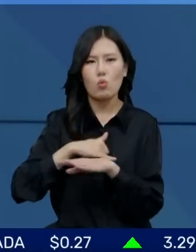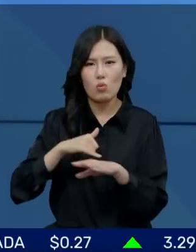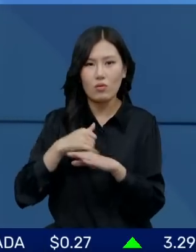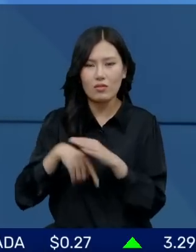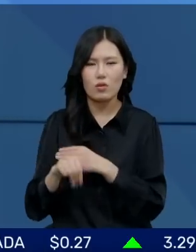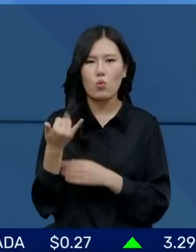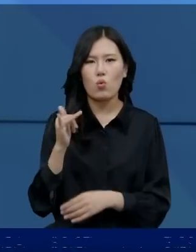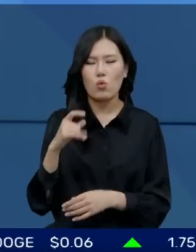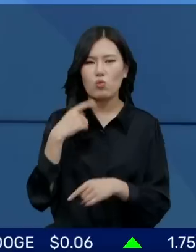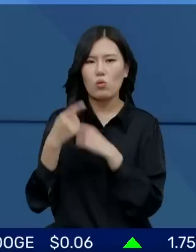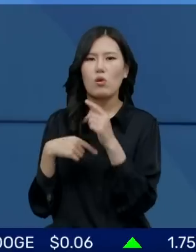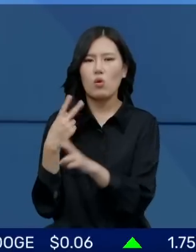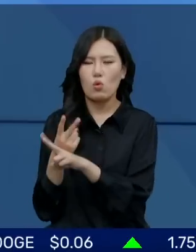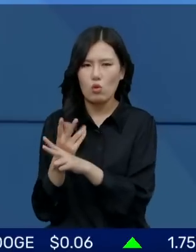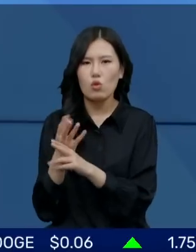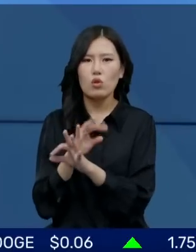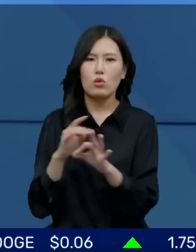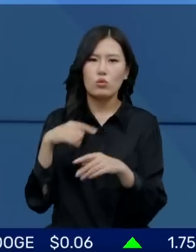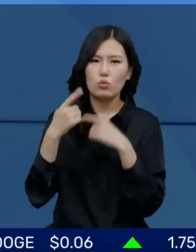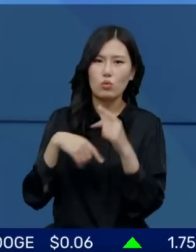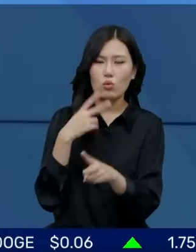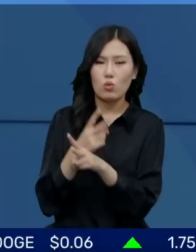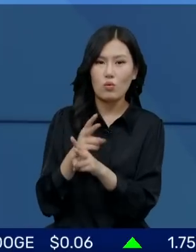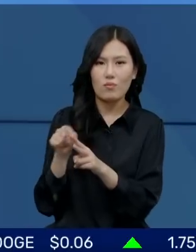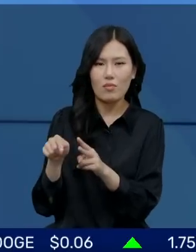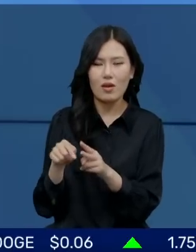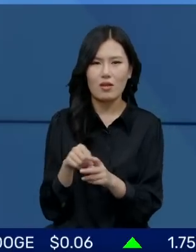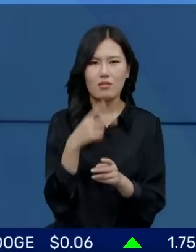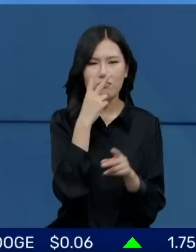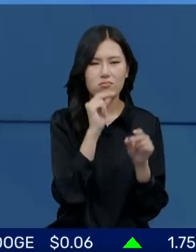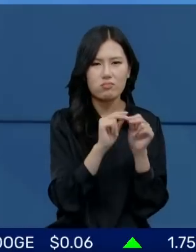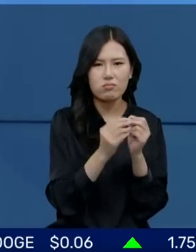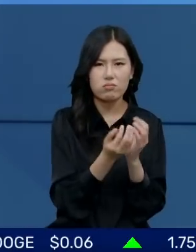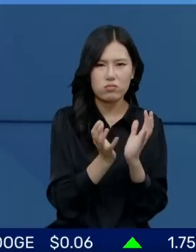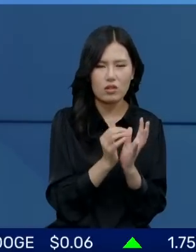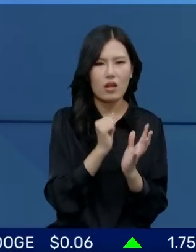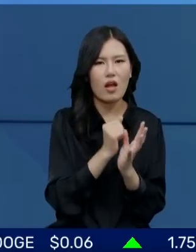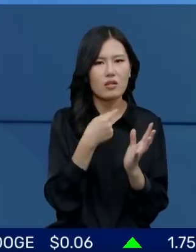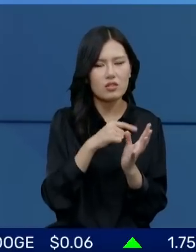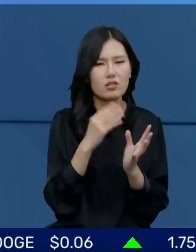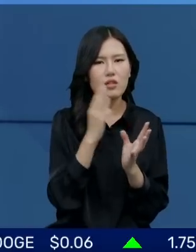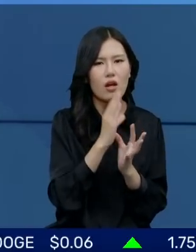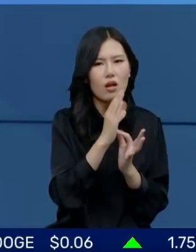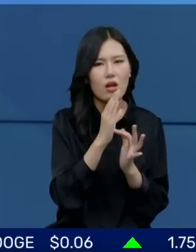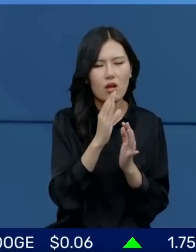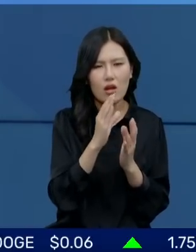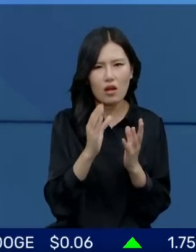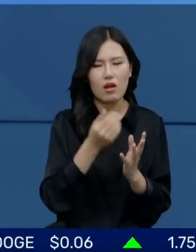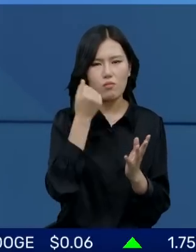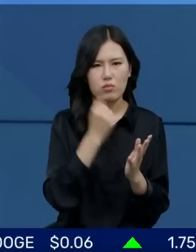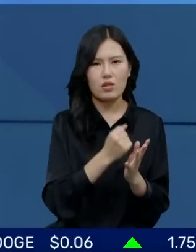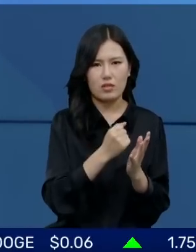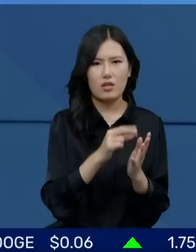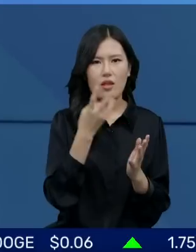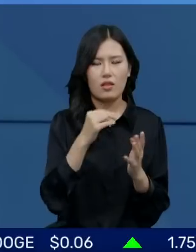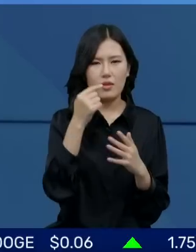холбогдох хуулийн заалтуудыг үндэслэн хянан шалгах төр хорооны хянан шалгагчийн ажлын даалгаврыг баталж ажлын даалгаврт дурдсан тусгаар шалгалтыг